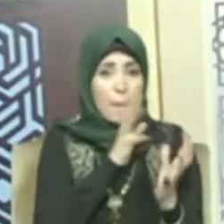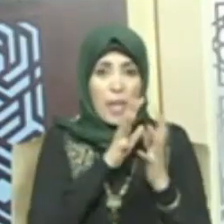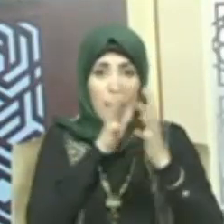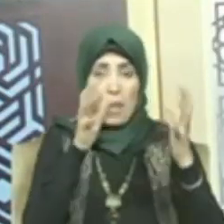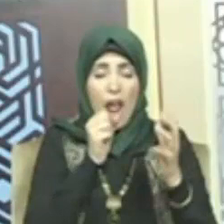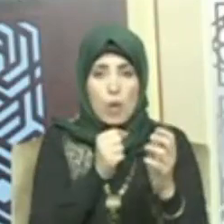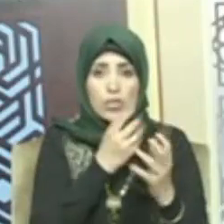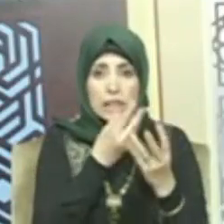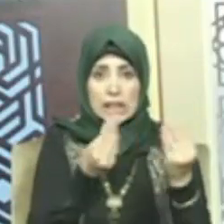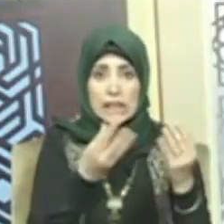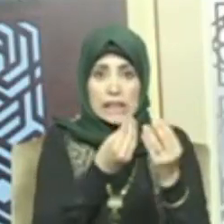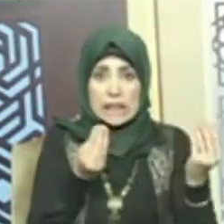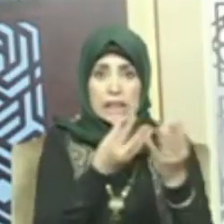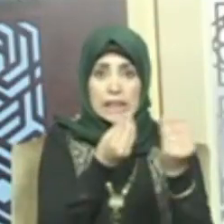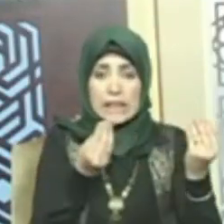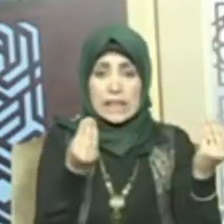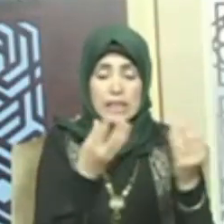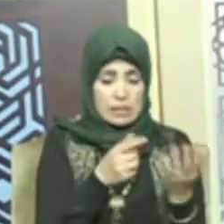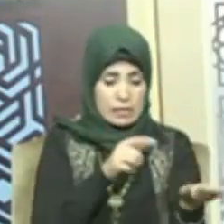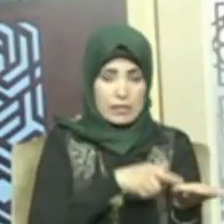99 سجلا في كفة،